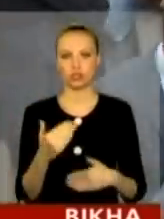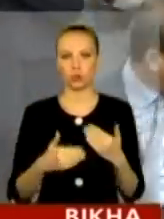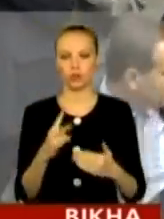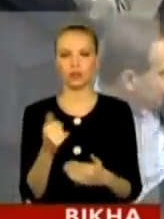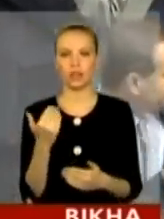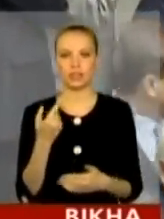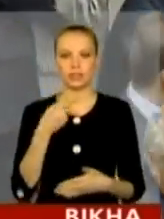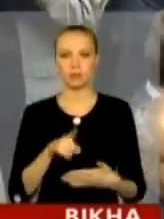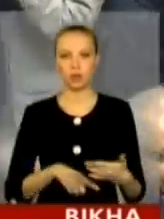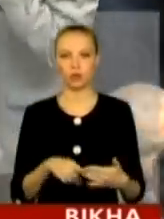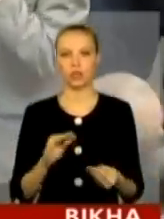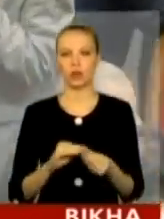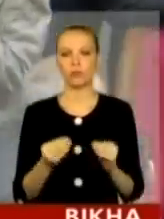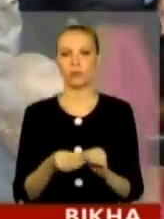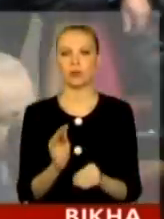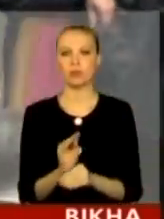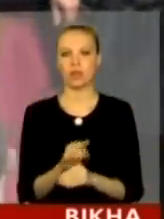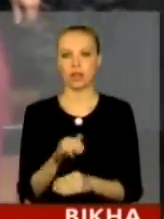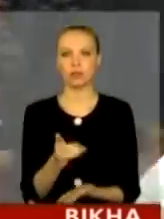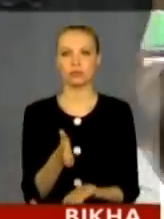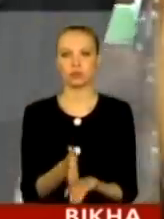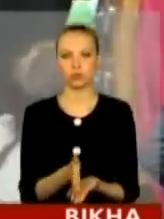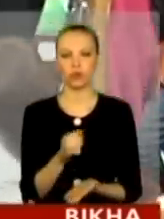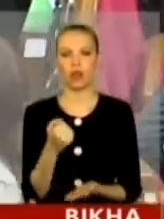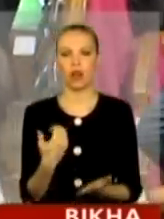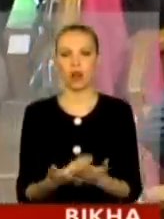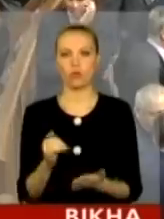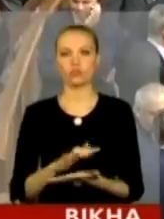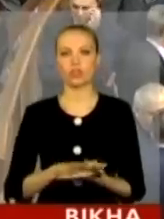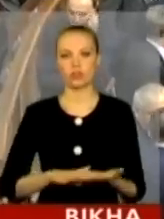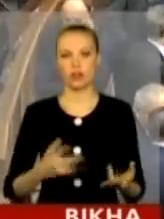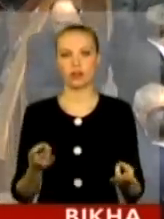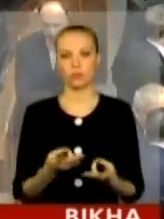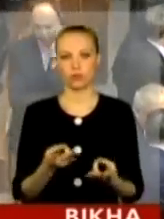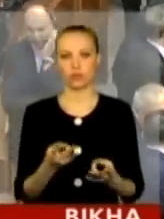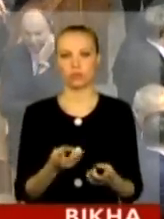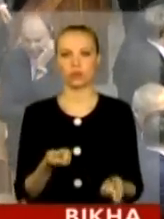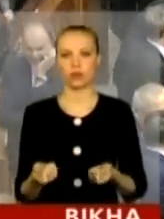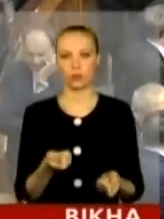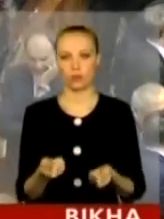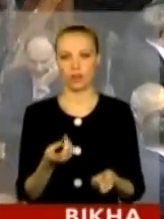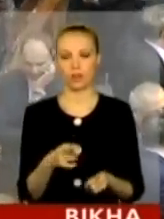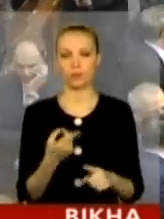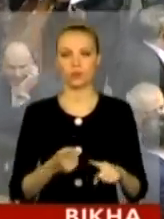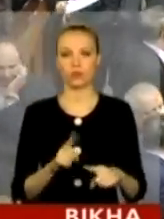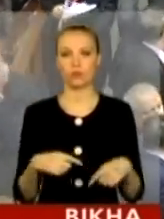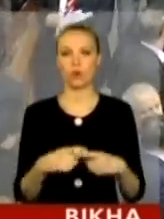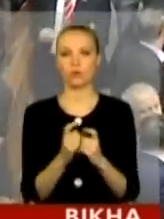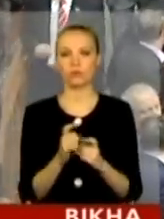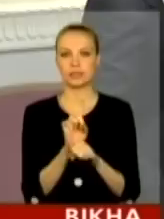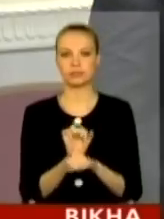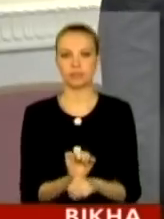їхнє переконання проблема наклепу існує а отже і далі потребує регулювання тож конфлікт